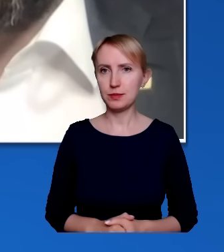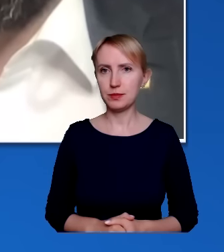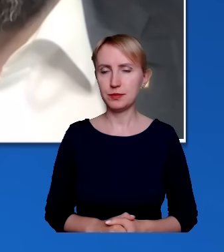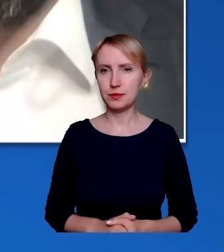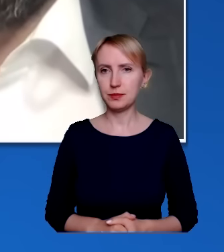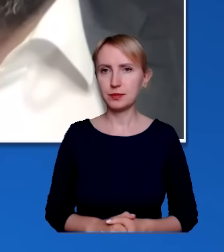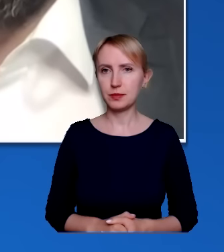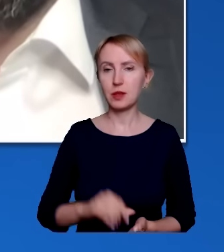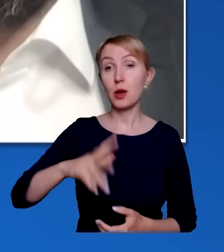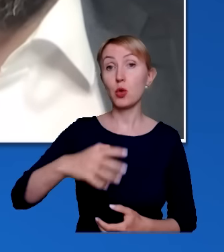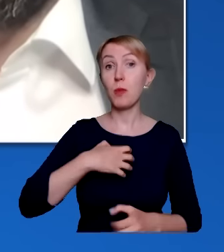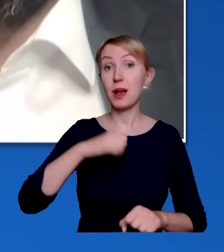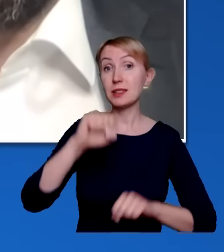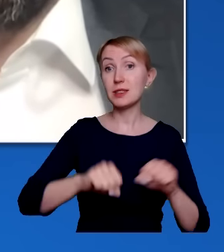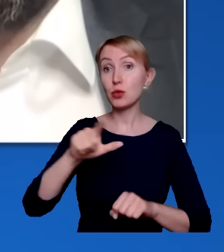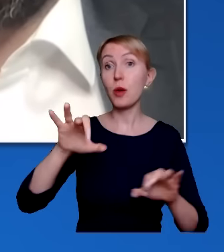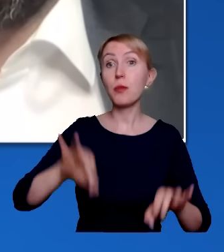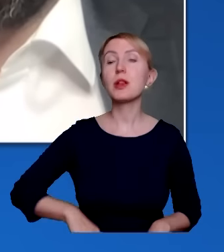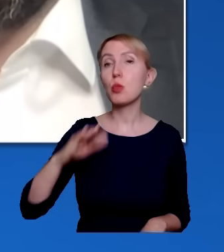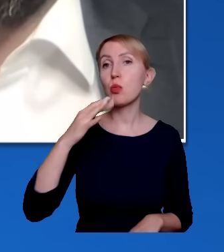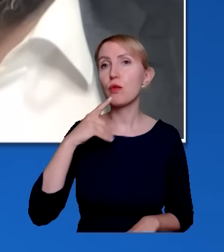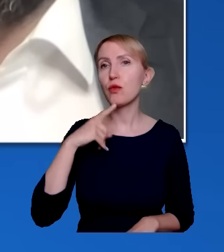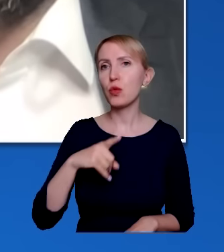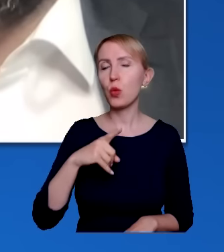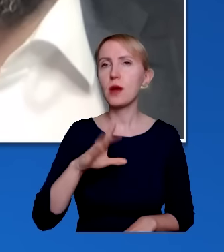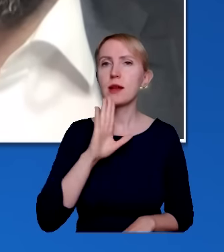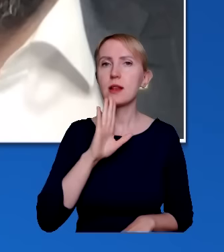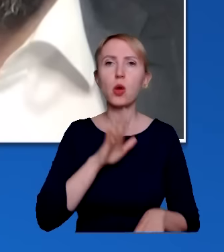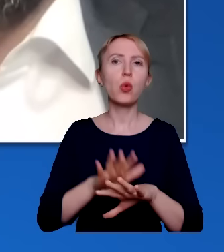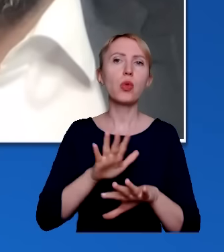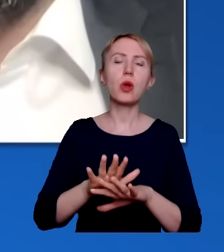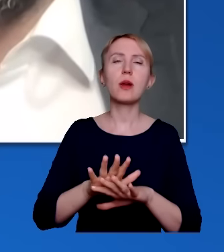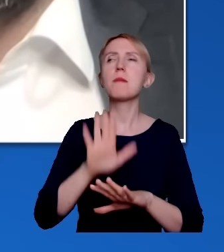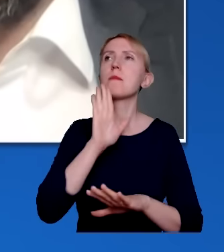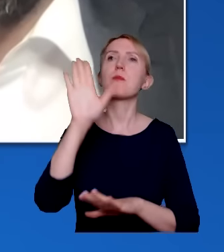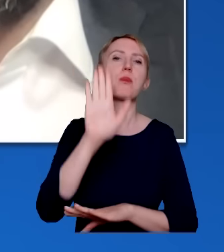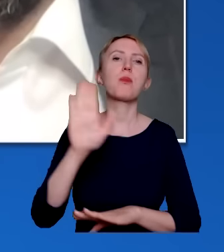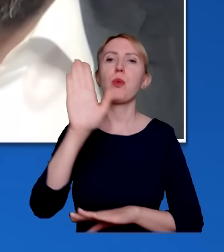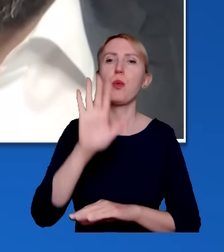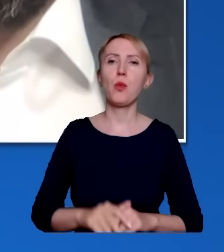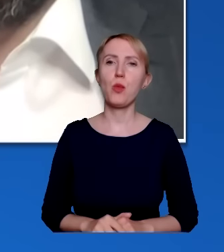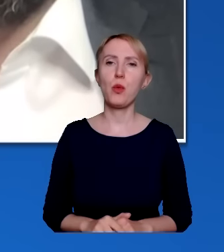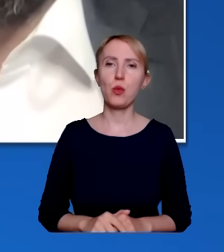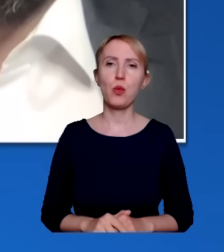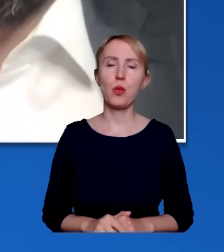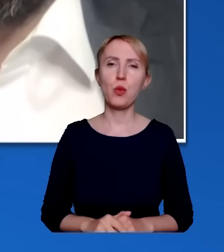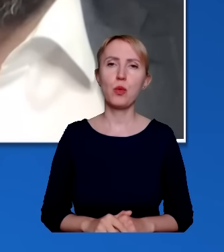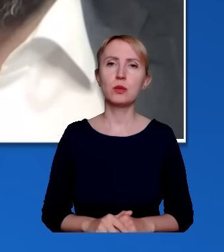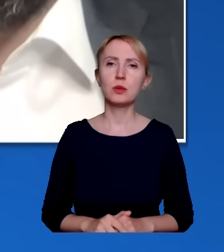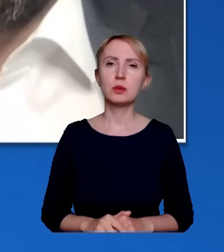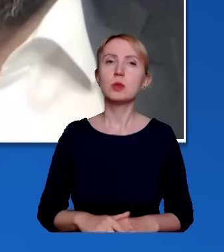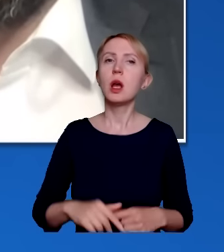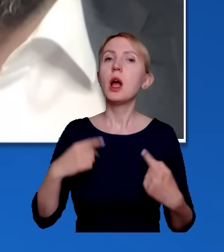nie jest traktowane jak pani redaktor zaznaczyła jak jak jak jakieś bóstwo w naszym kraju ale ta sytuacja